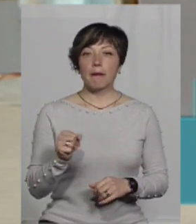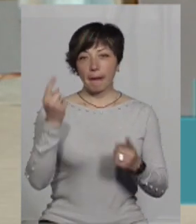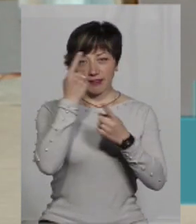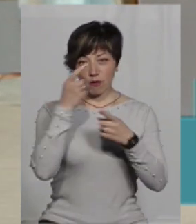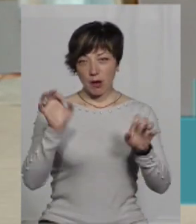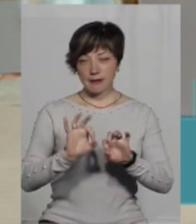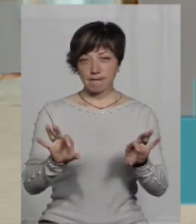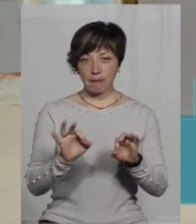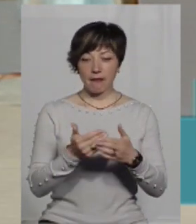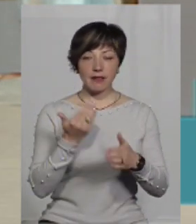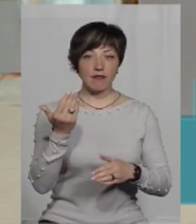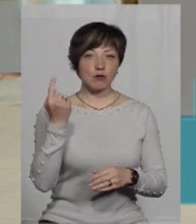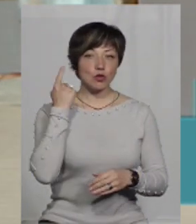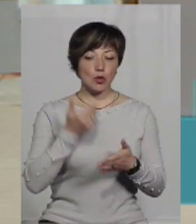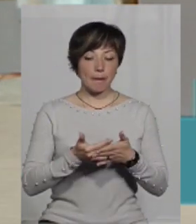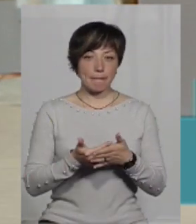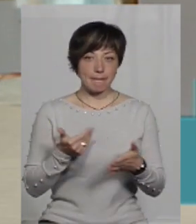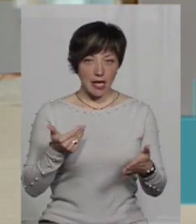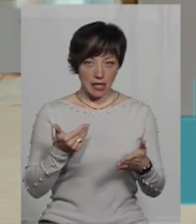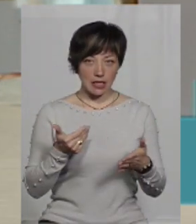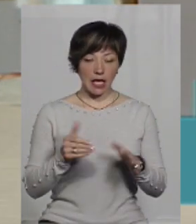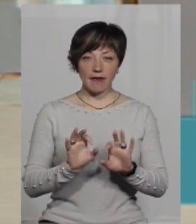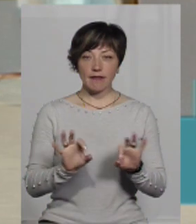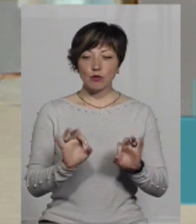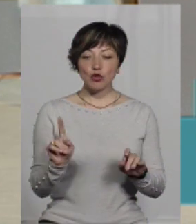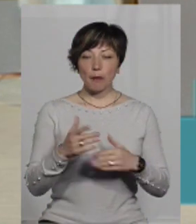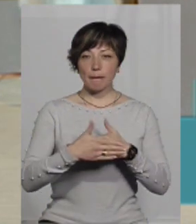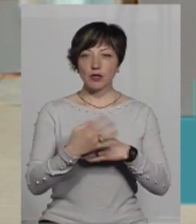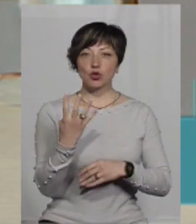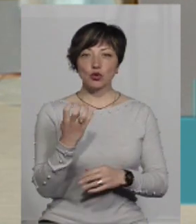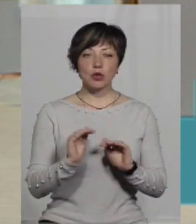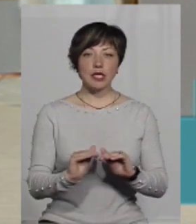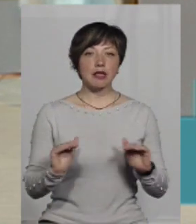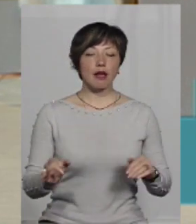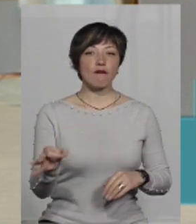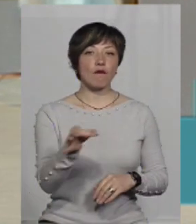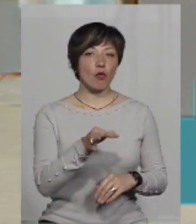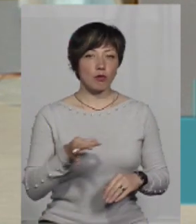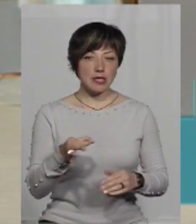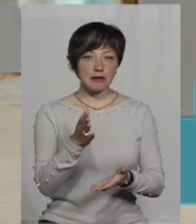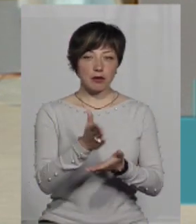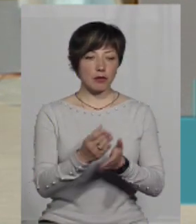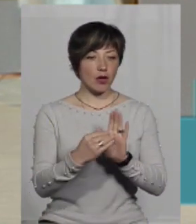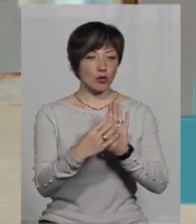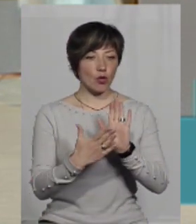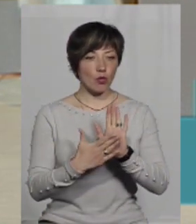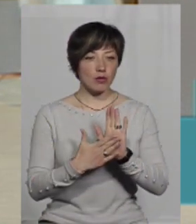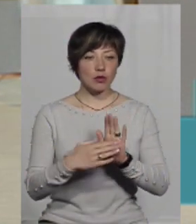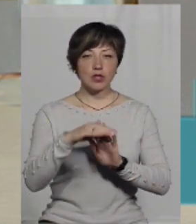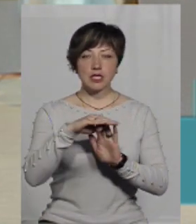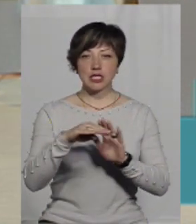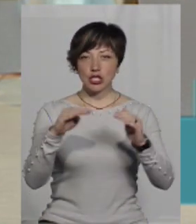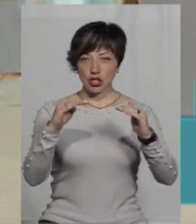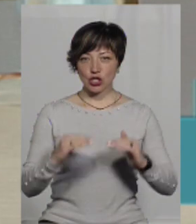на початку, власне, від вас і почута перед ефіром про те, що близько 400 дітей в області перебувають на обліку зі зниженням